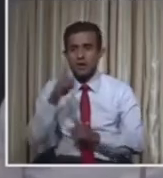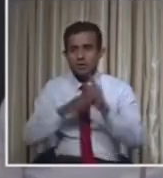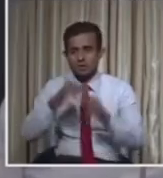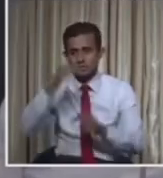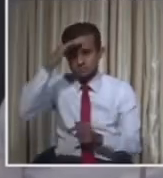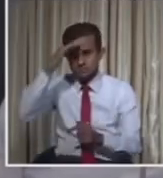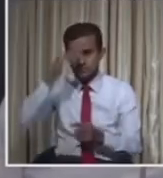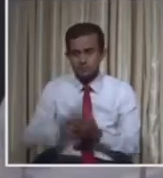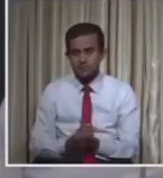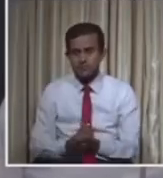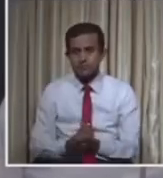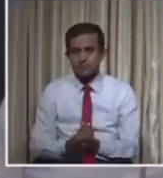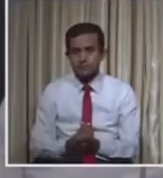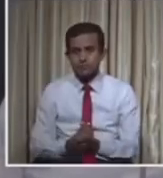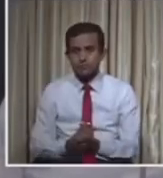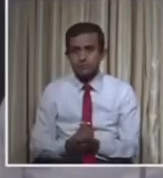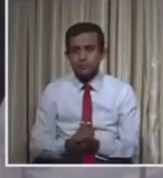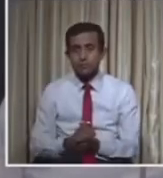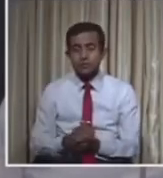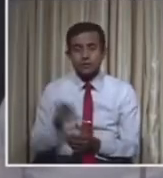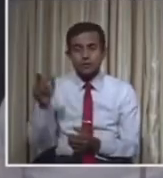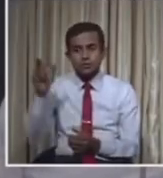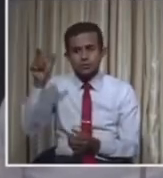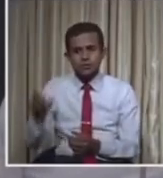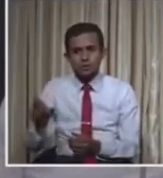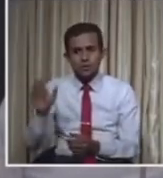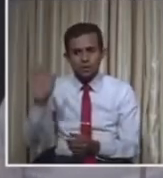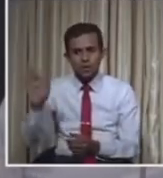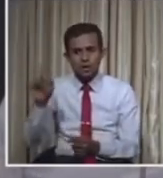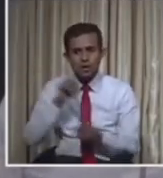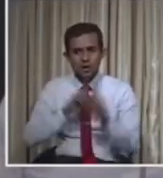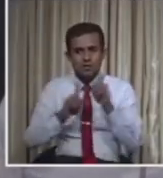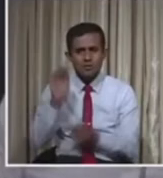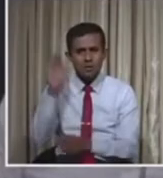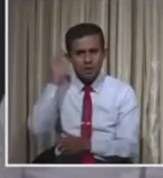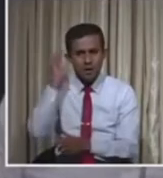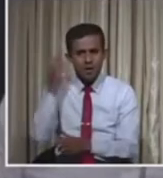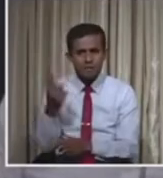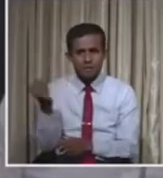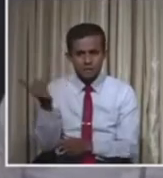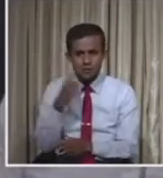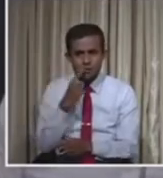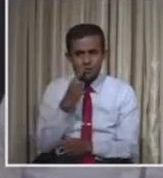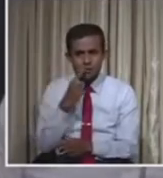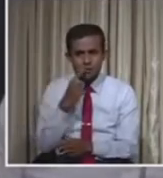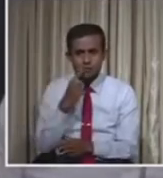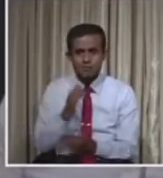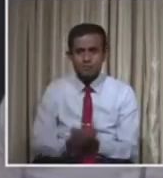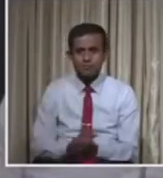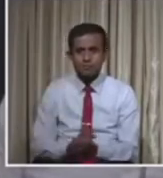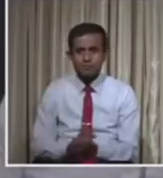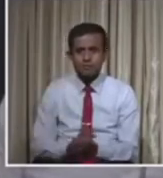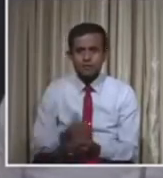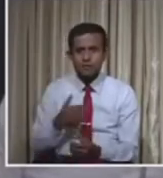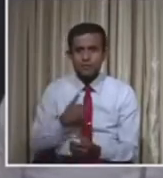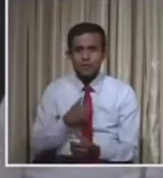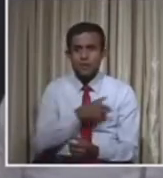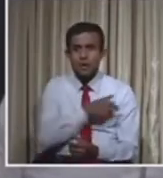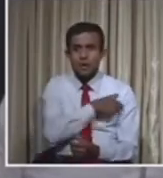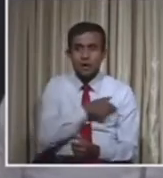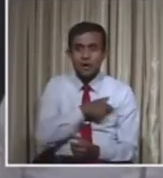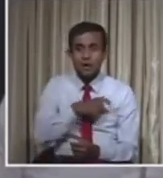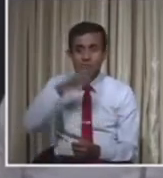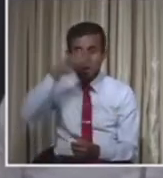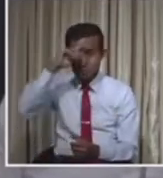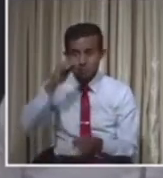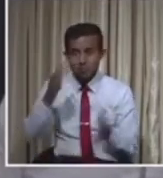කතානායකතුමනි තුමාගේ කතාවේ මම අහගෙන හිටියා තුමා කිව්වා මම නායකතුමත් එක්ක